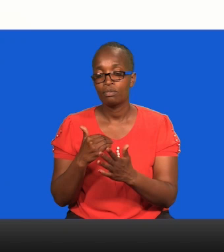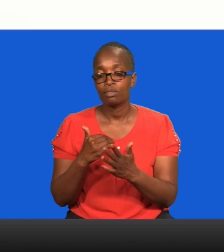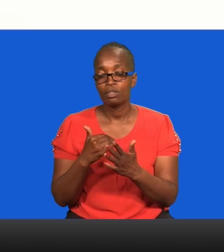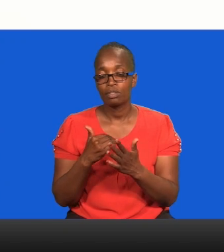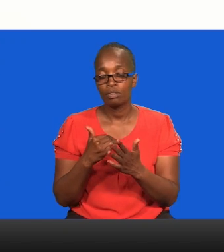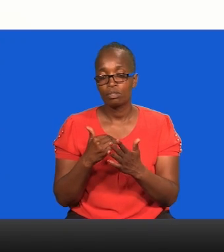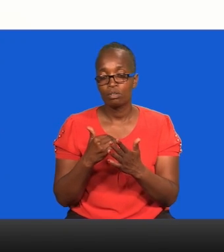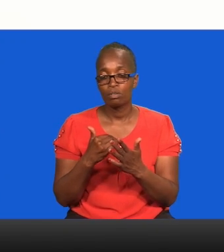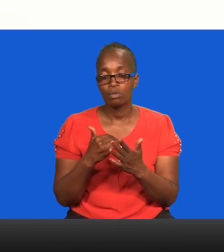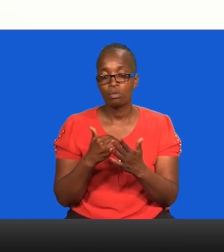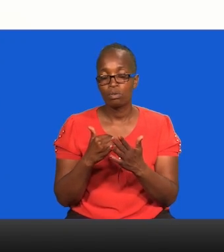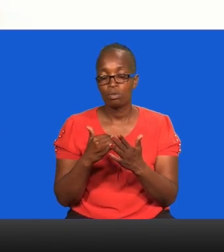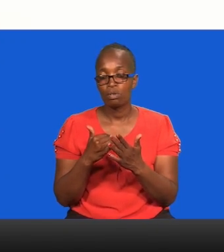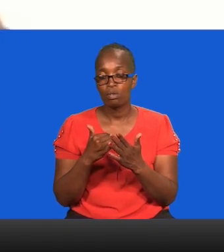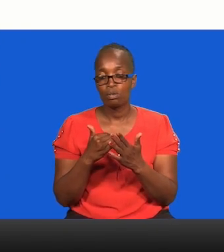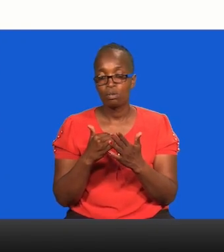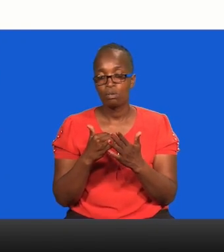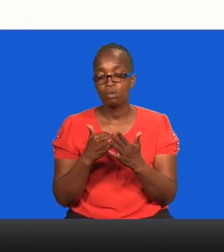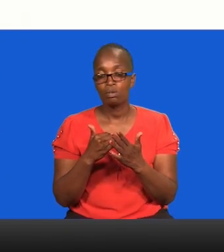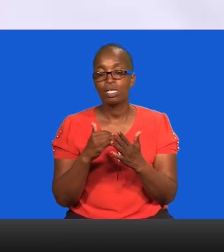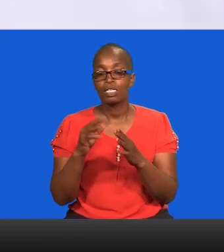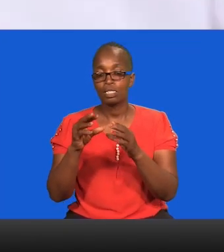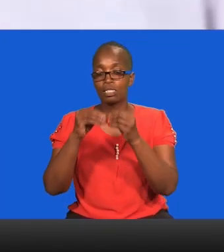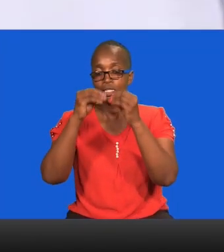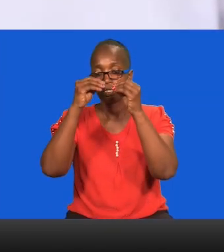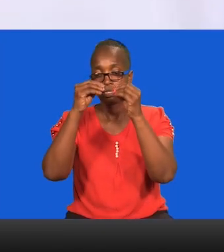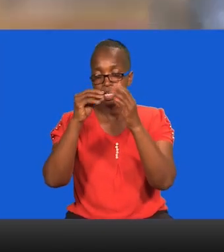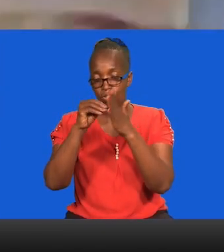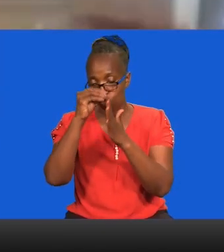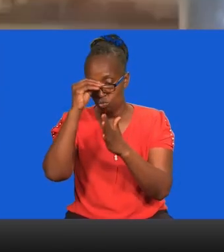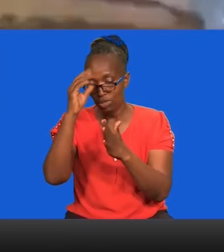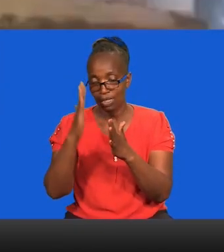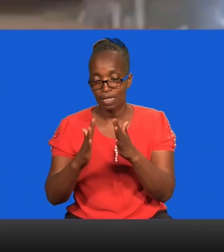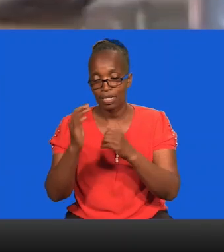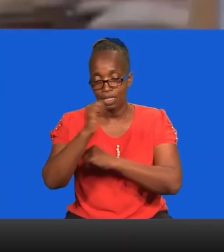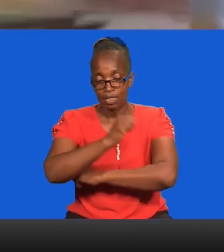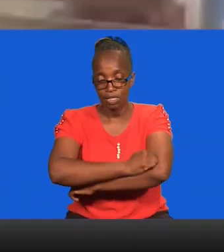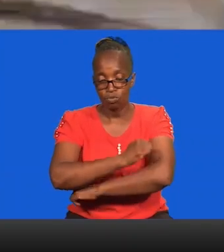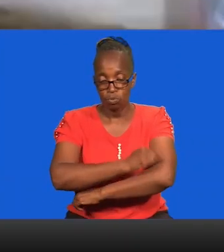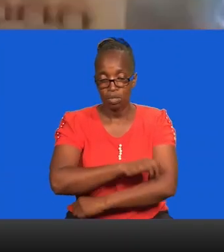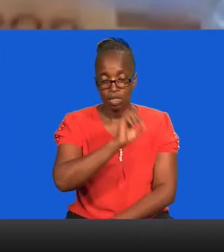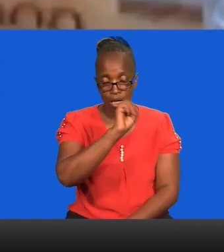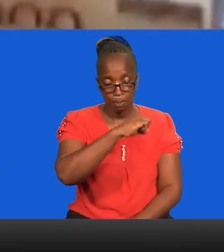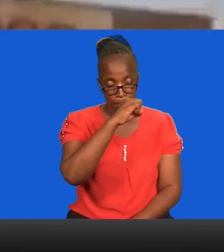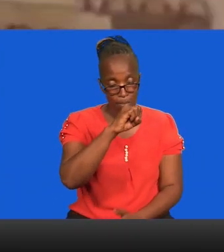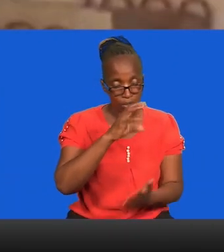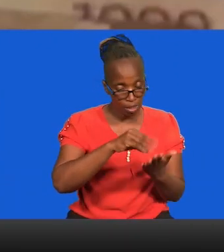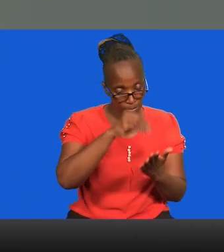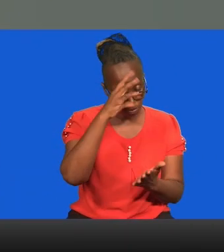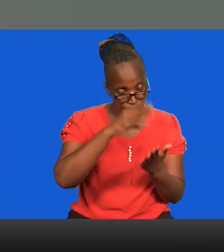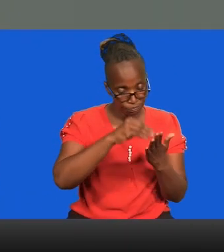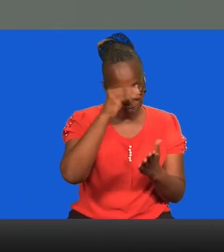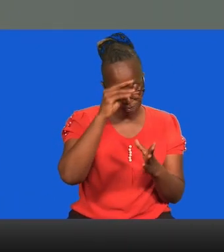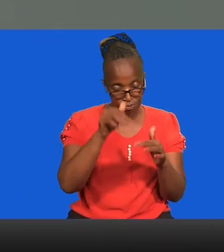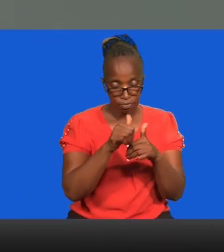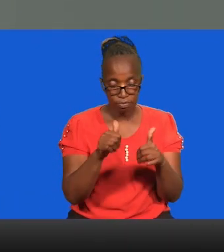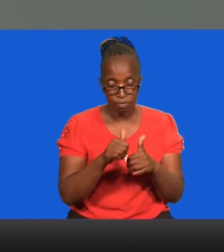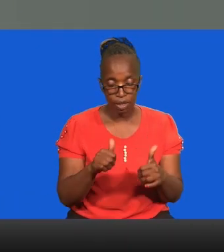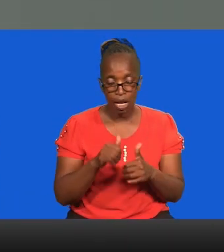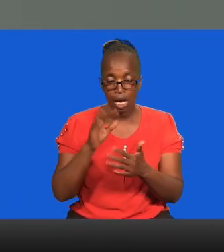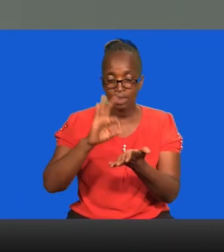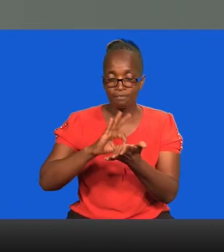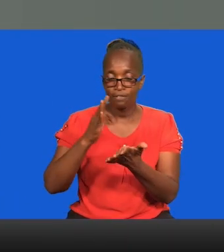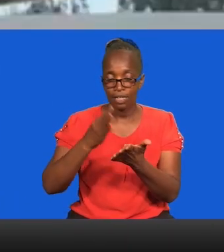shortage ya walimu, hata hawa wanafunzi katika shuleni hawatatumikiwa vizuri. Usemi wa rais wa mfumo mpya wa ufadhili wa elimu ya